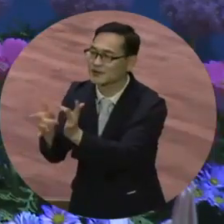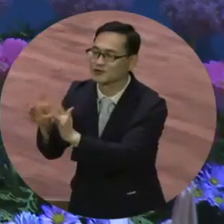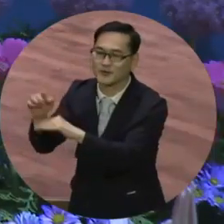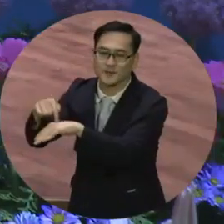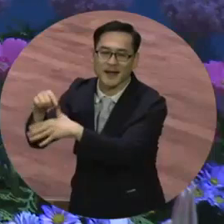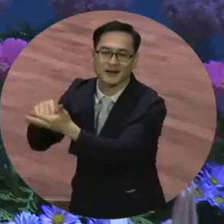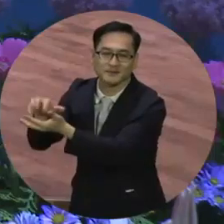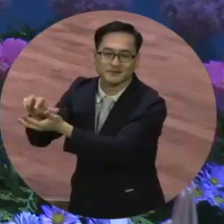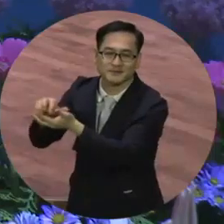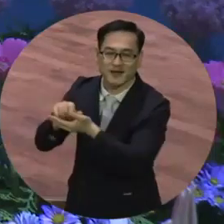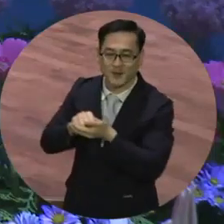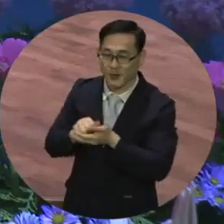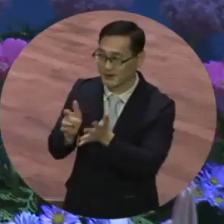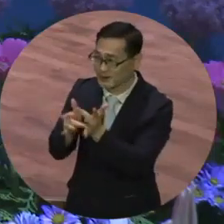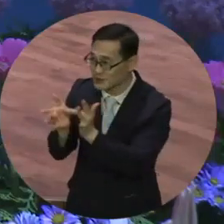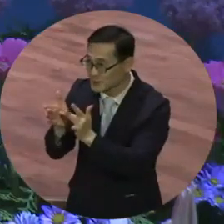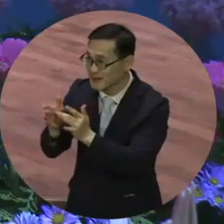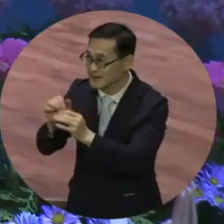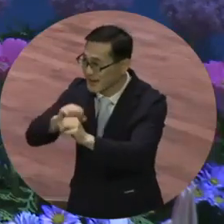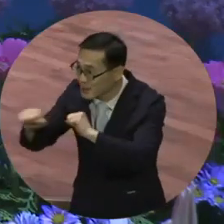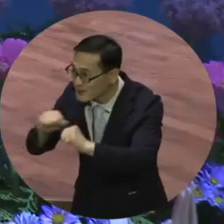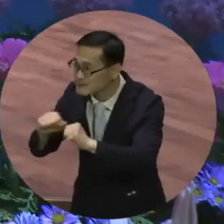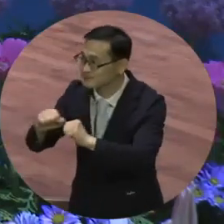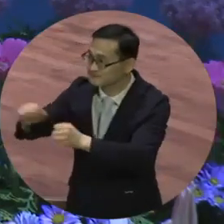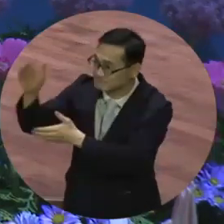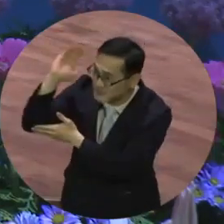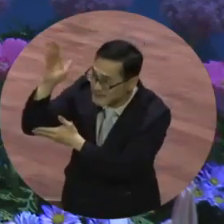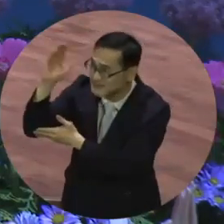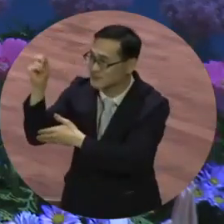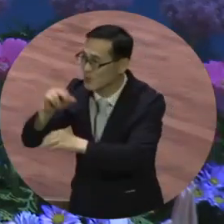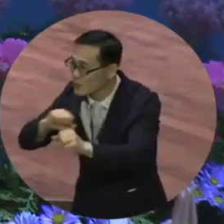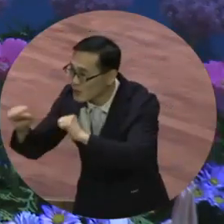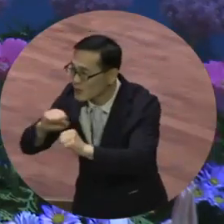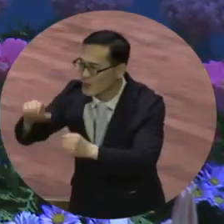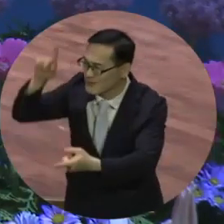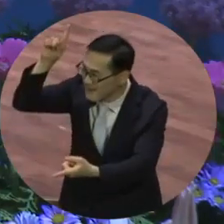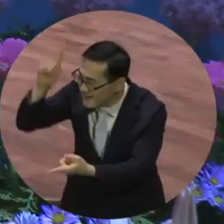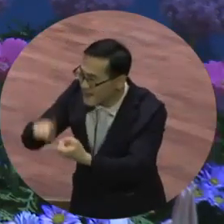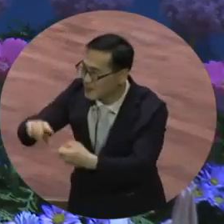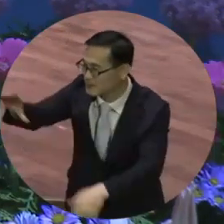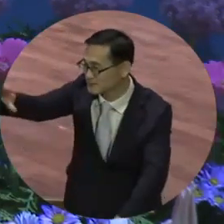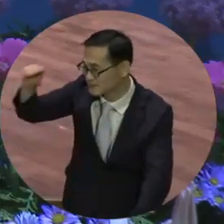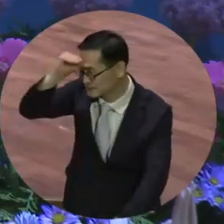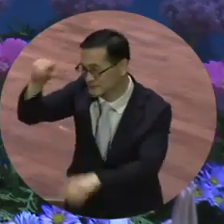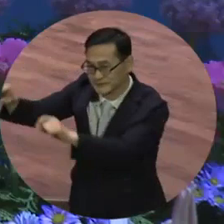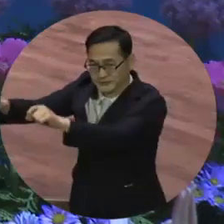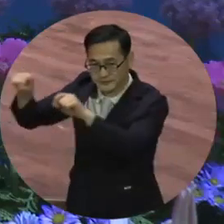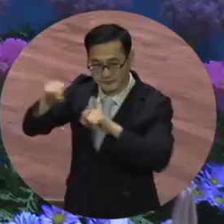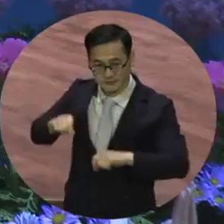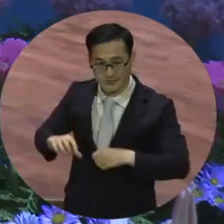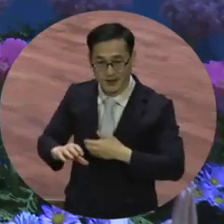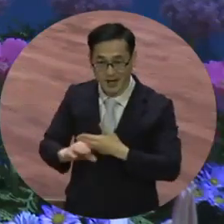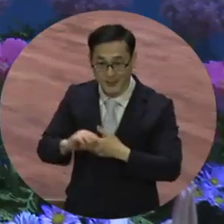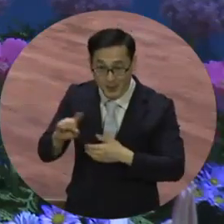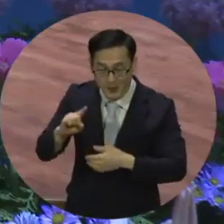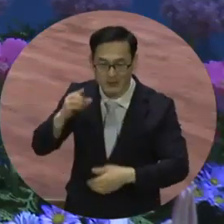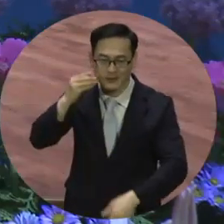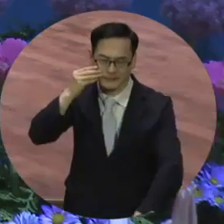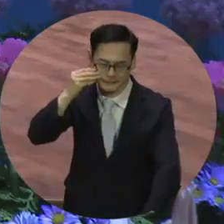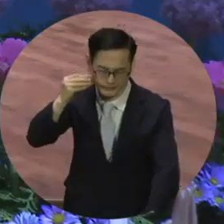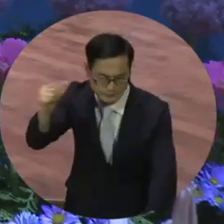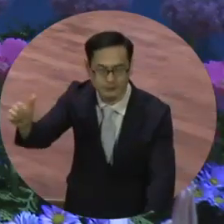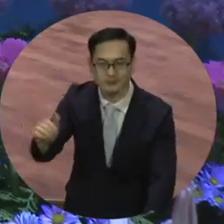예수 그리스도께서 하신 말씀과 행동 이걸 따라가면 모든 게 다 해결되게 되겠어요.